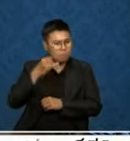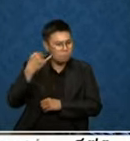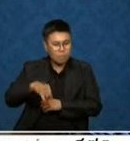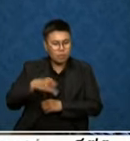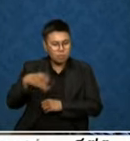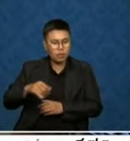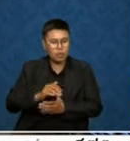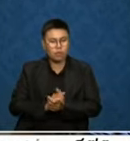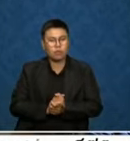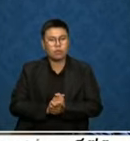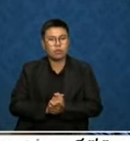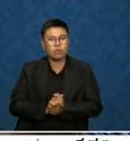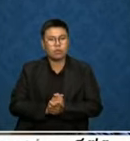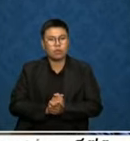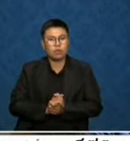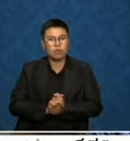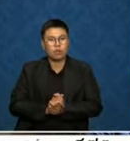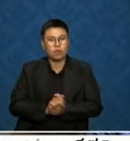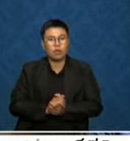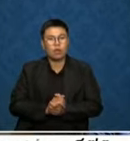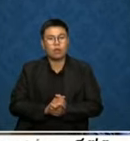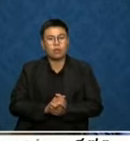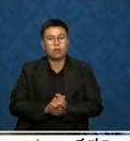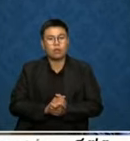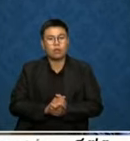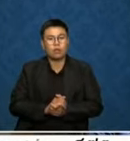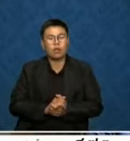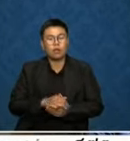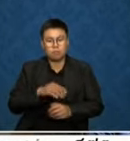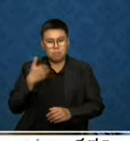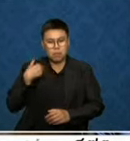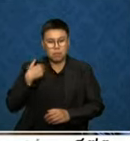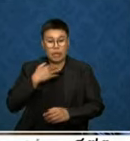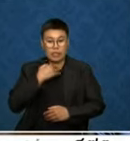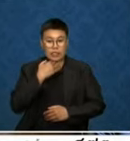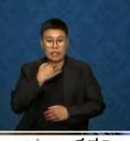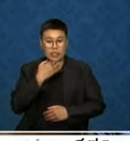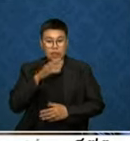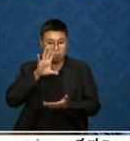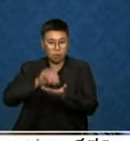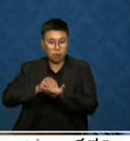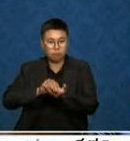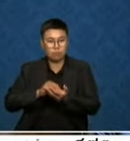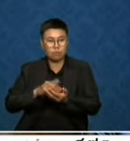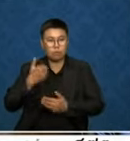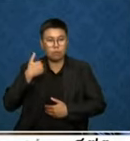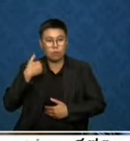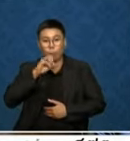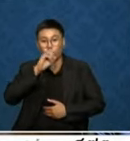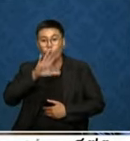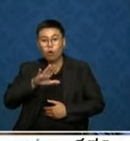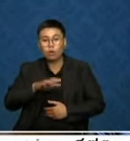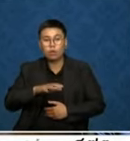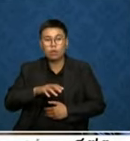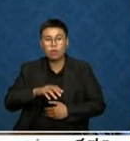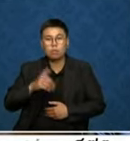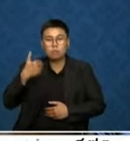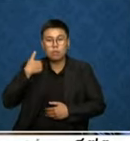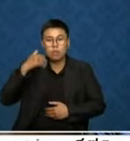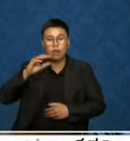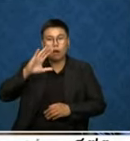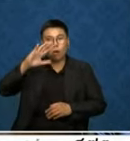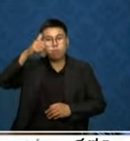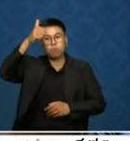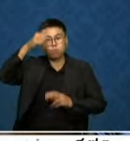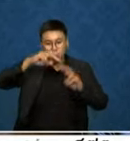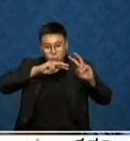กับเหยื่อประการที่4ครับสารพัดคลิปเสียงที่มีการอวดอ้างว่ามีเทวดาคุ้มคร